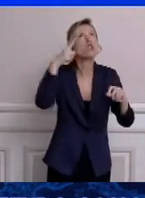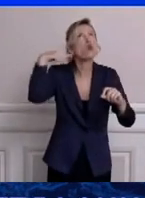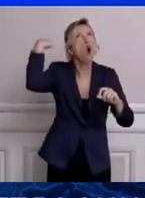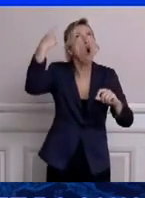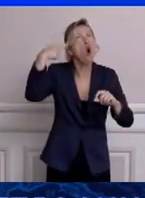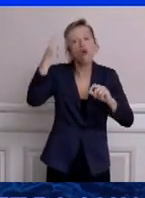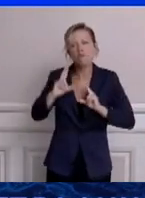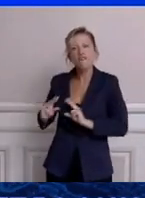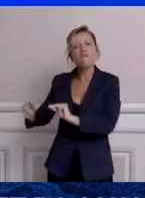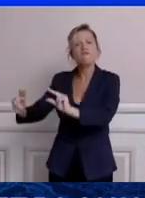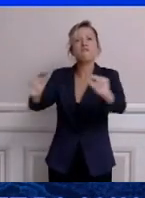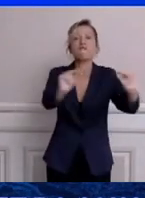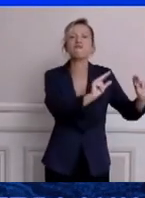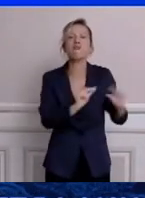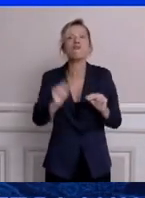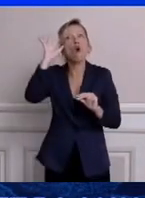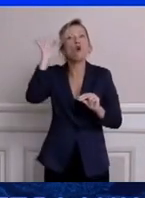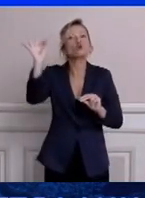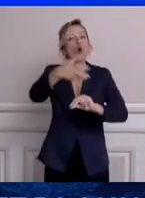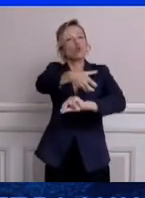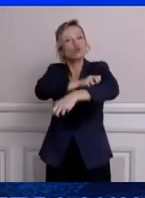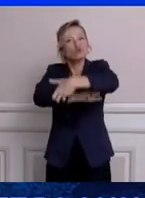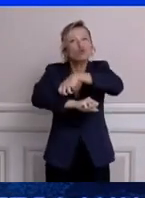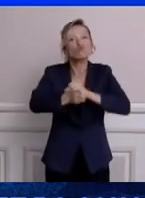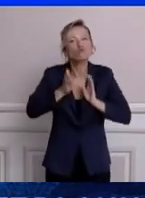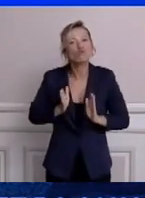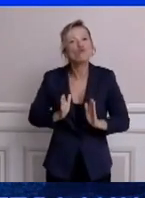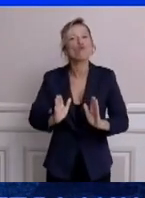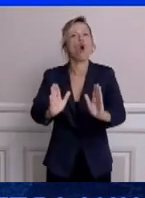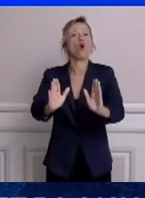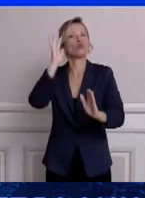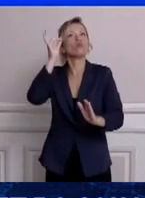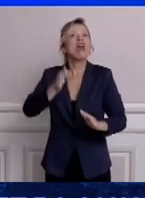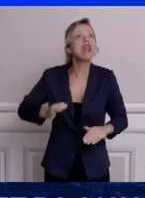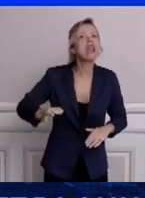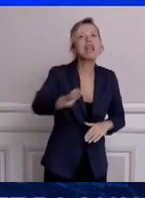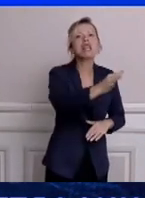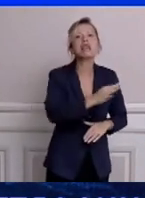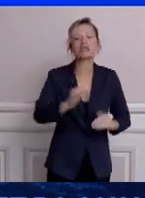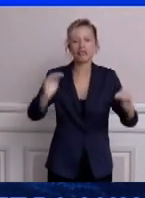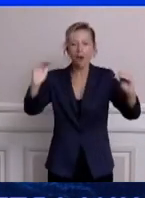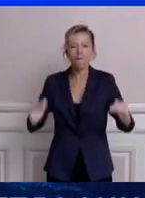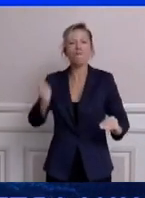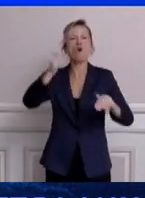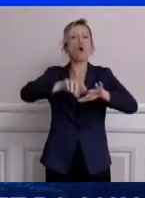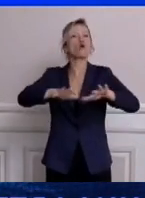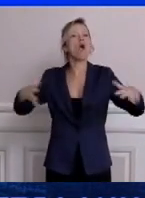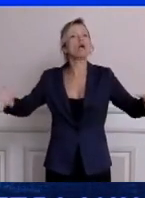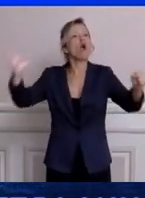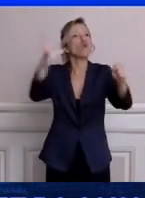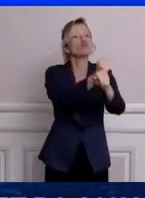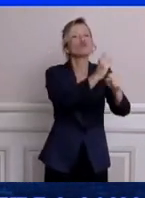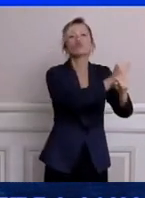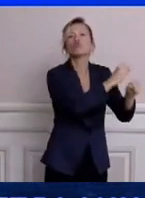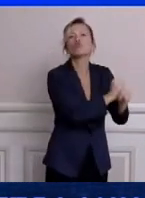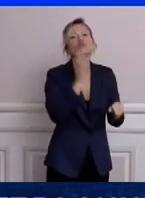ακριβώς αυτό το όραμά μας, με τους οποίους να μπορούμε να συνεργαστούμε αποτελεσματικά, έτσι ώστε να μπορούν οι ίδιοι να